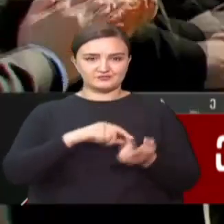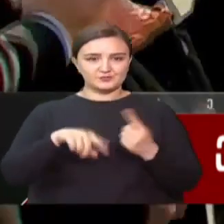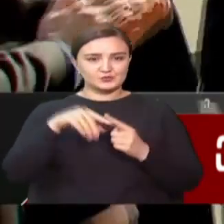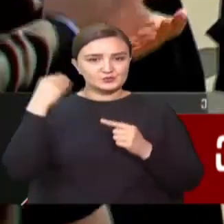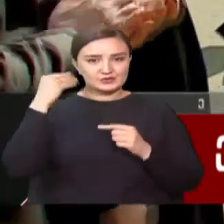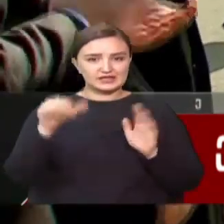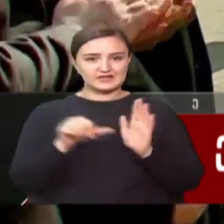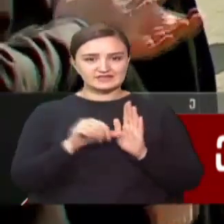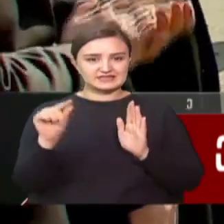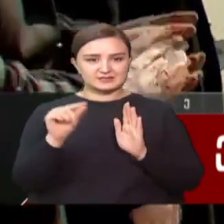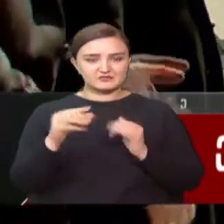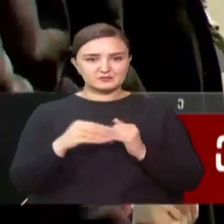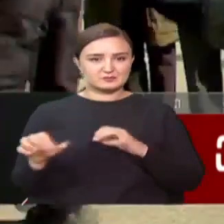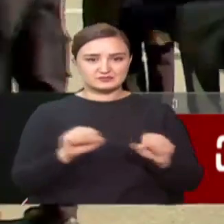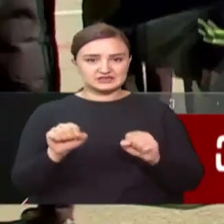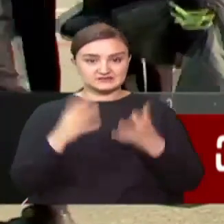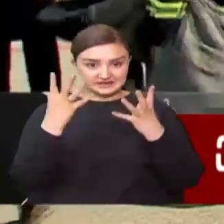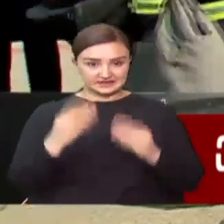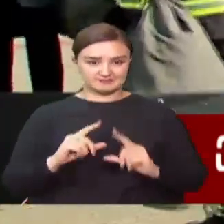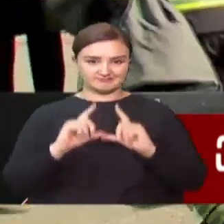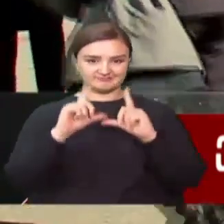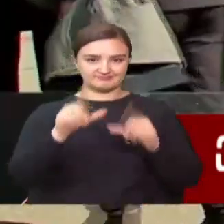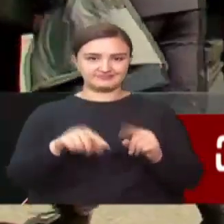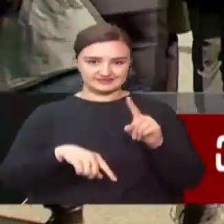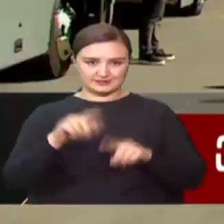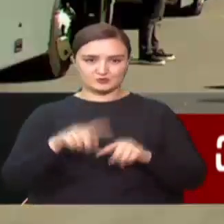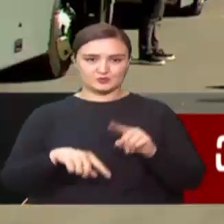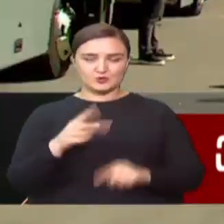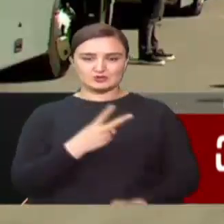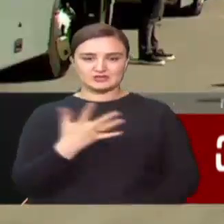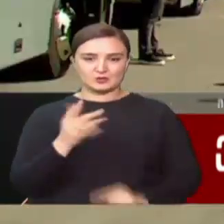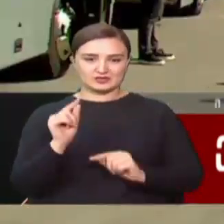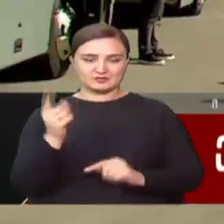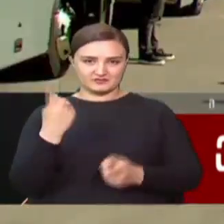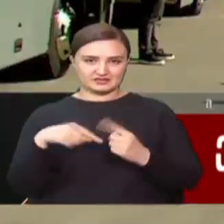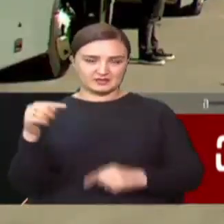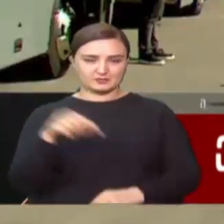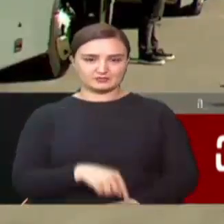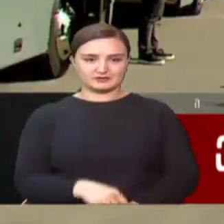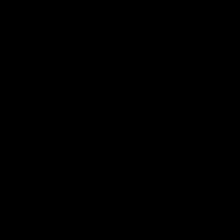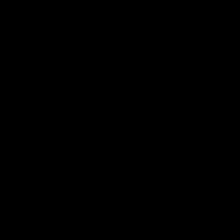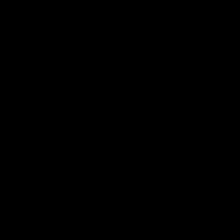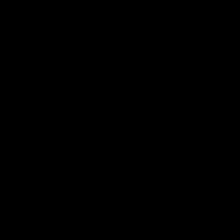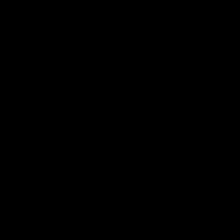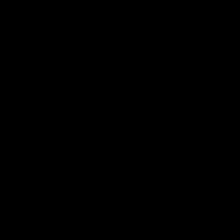თურქეთში 6 თებერვალს მიწისძვრის დღესვე გაემგზავრნენ და სამშობლოში 25 თებერვალს დაბრუნდნენ.